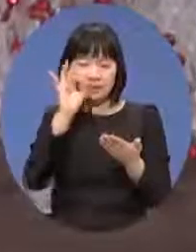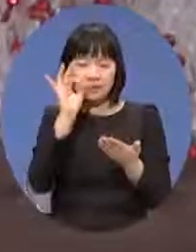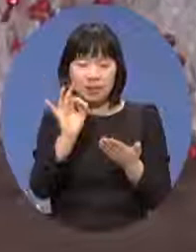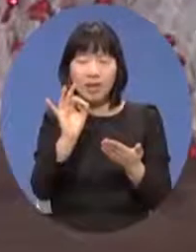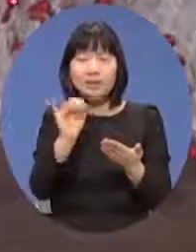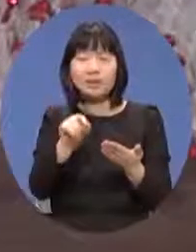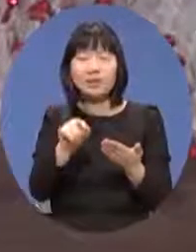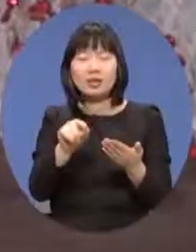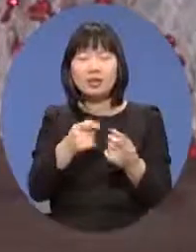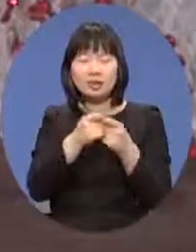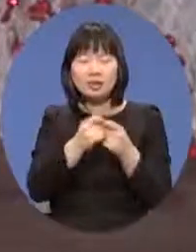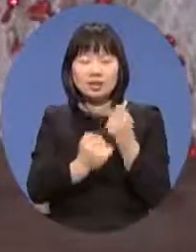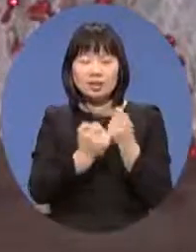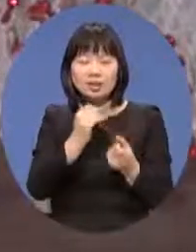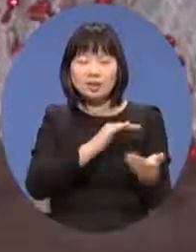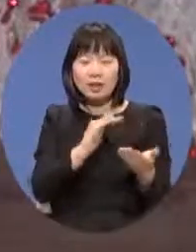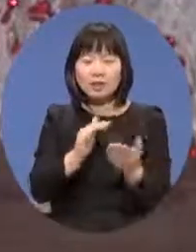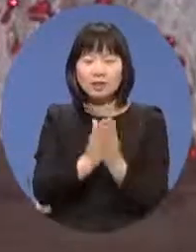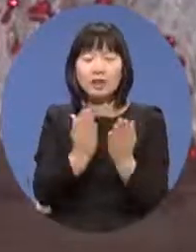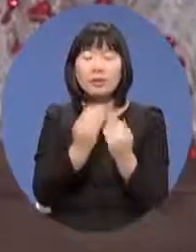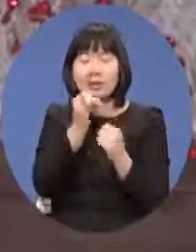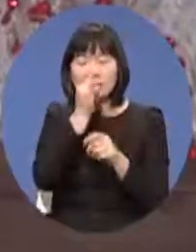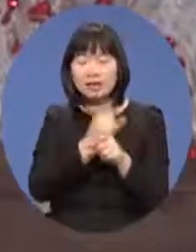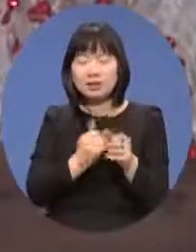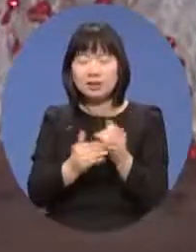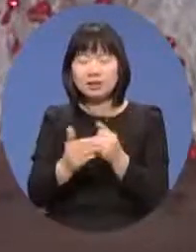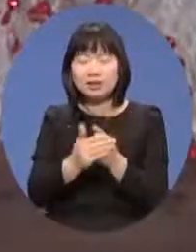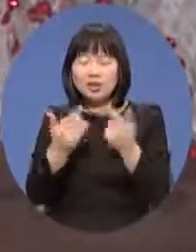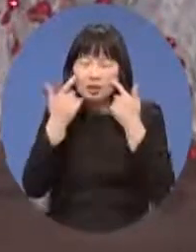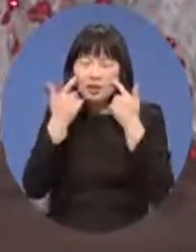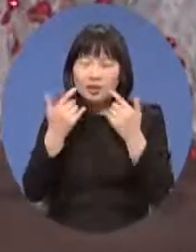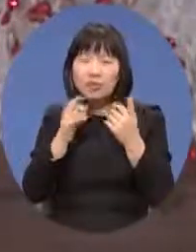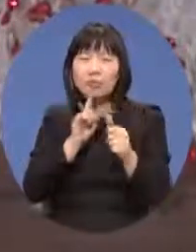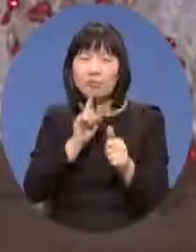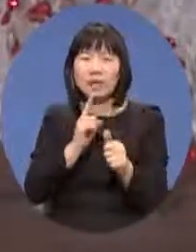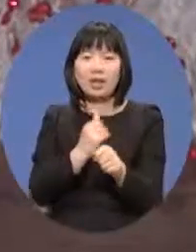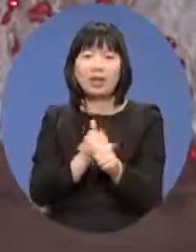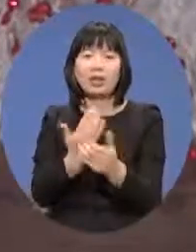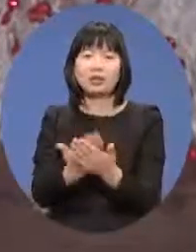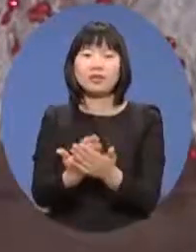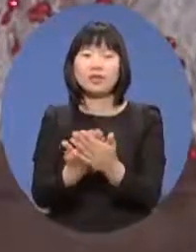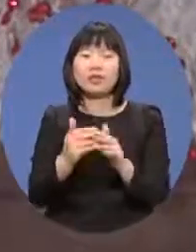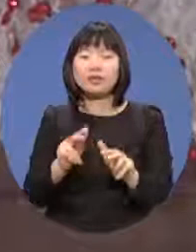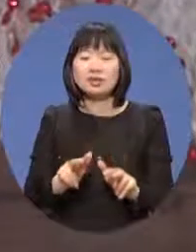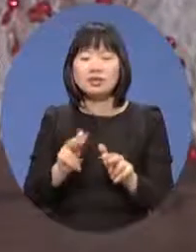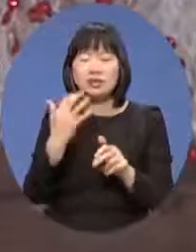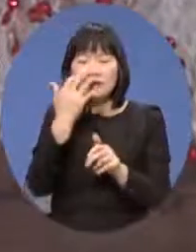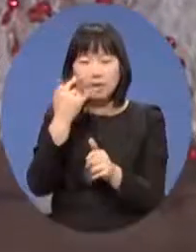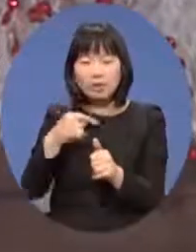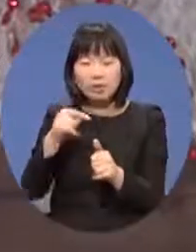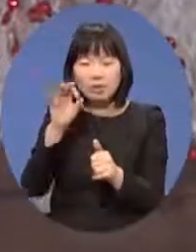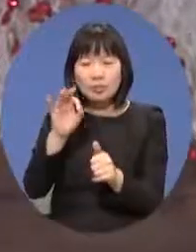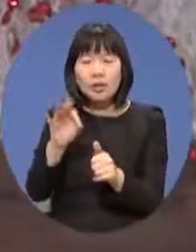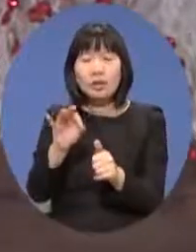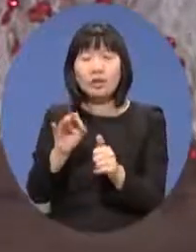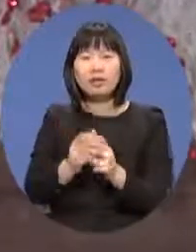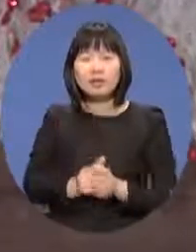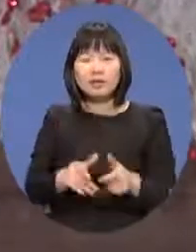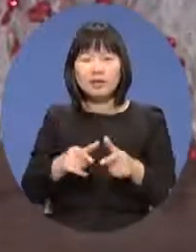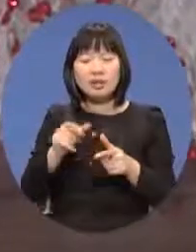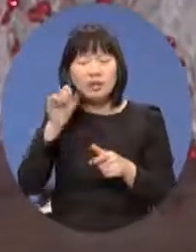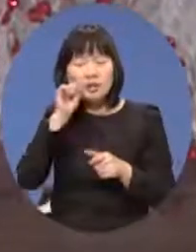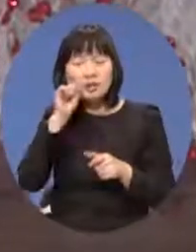그런 거 자세하게 설명 나온 책 정말 많거든요. 네. 정확하게 얘기를 해줘야 되는데 여기서 성교육은 성기